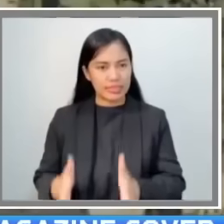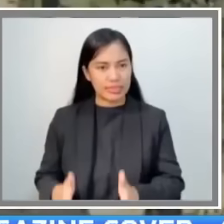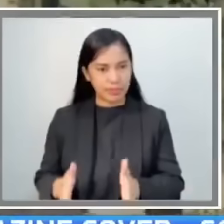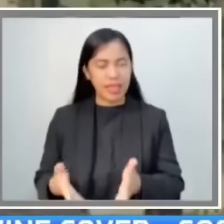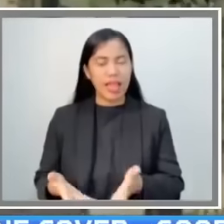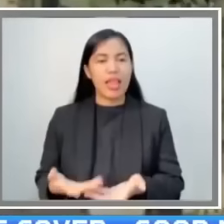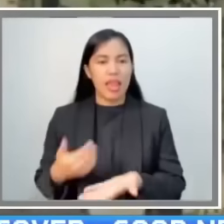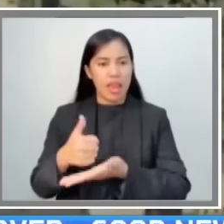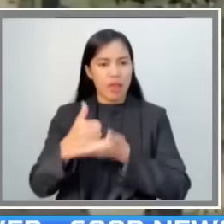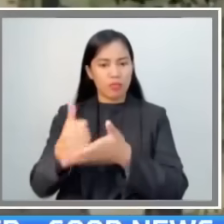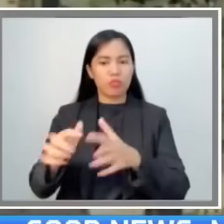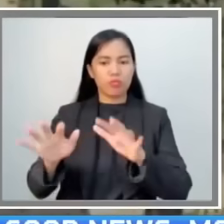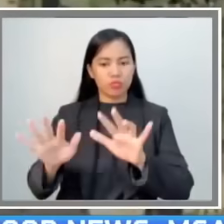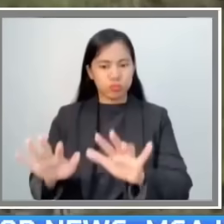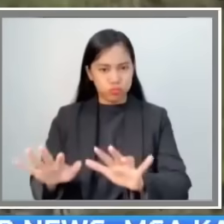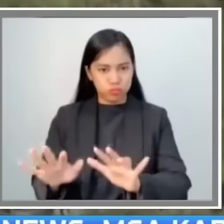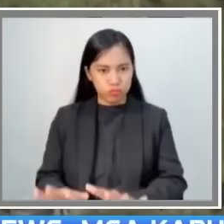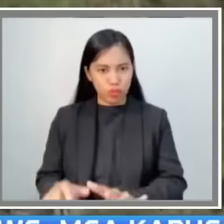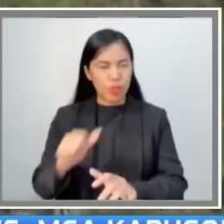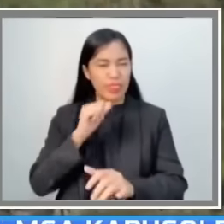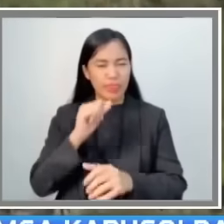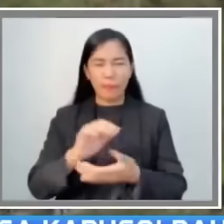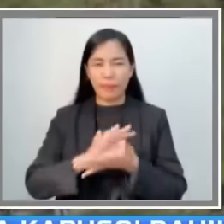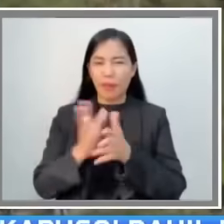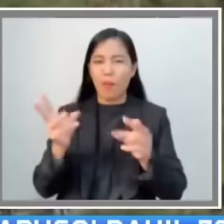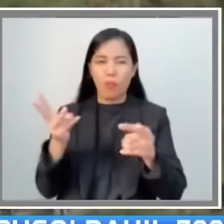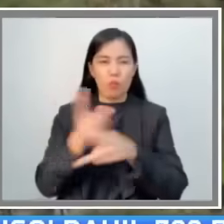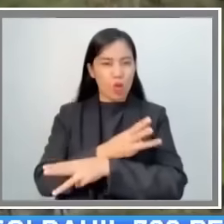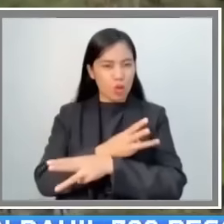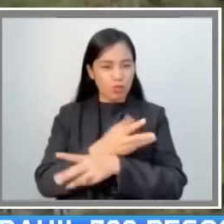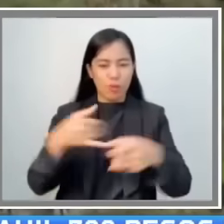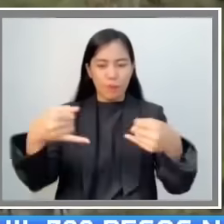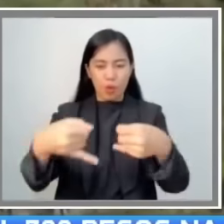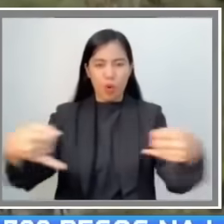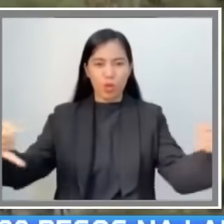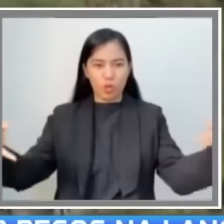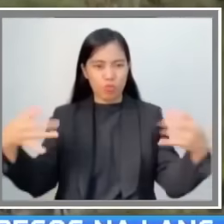ko, John Consulta ng GMA Integrated News.